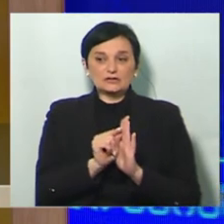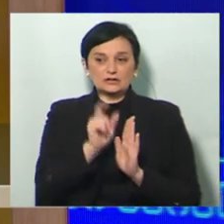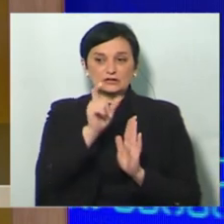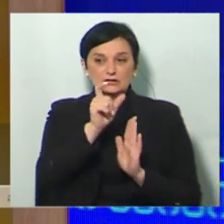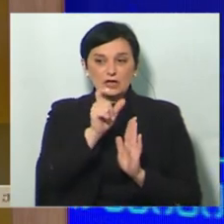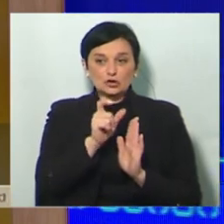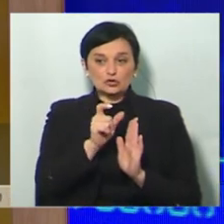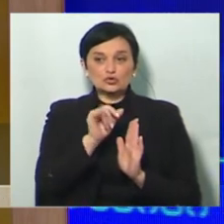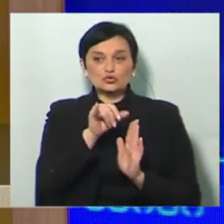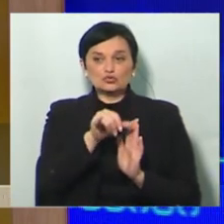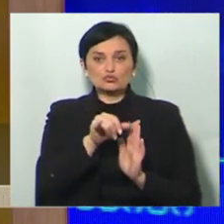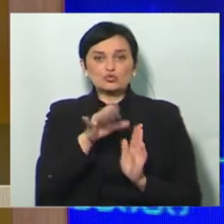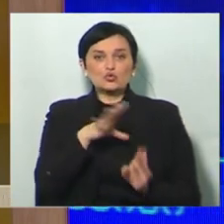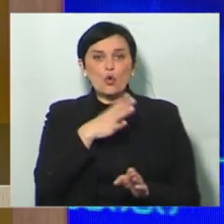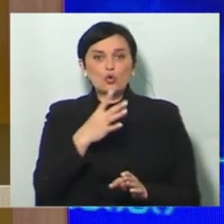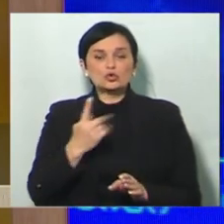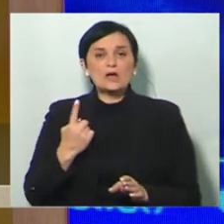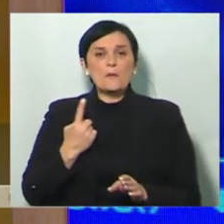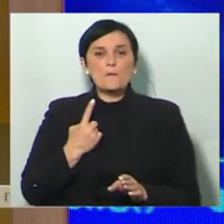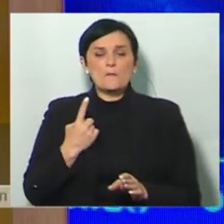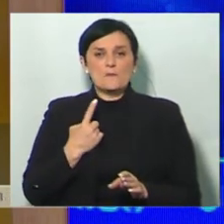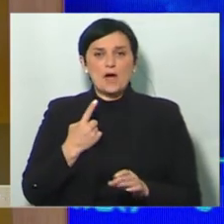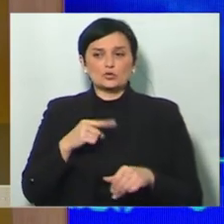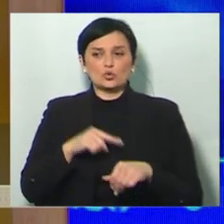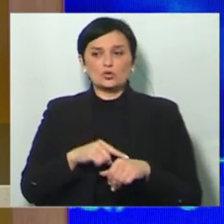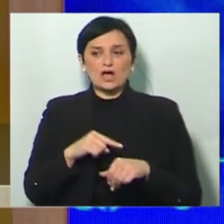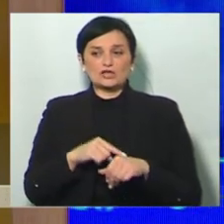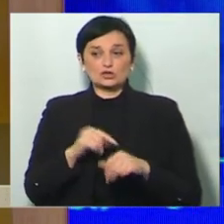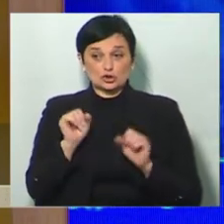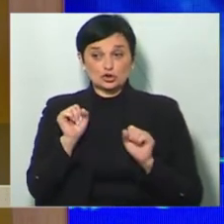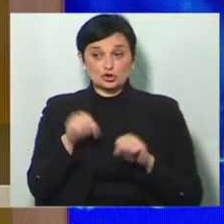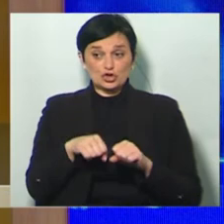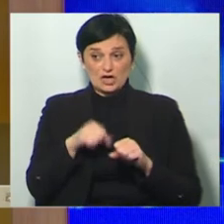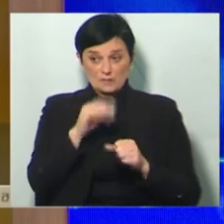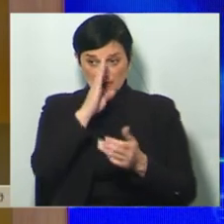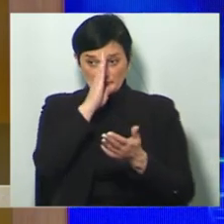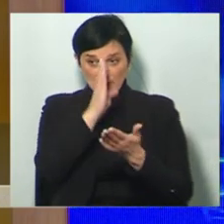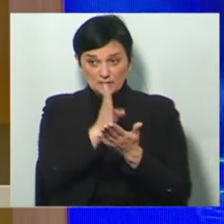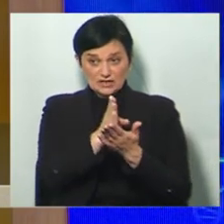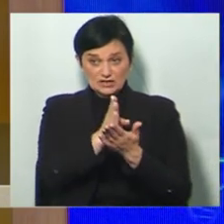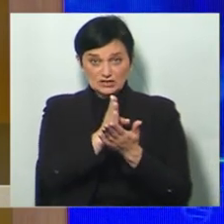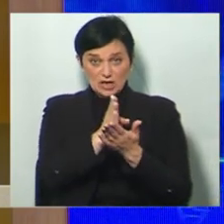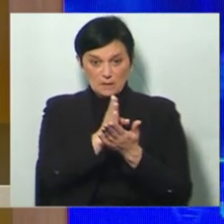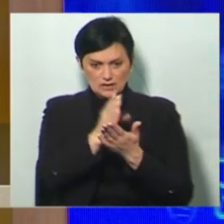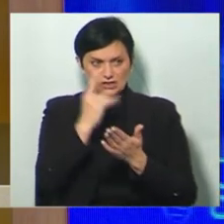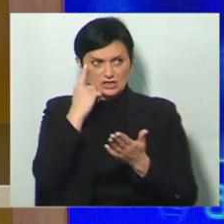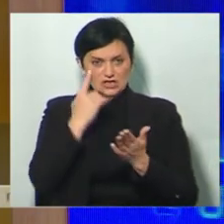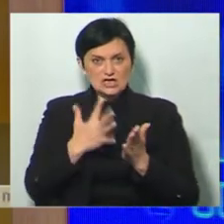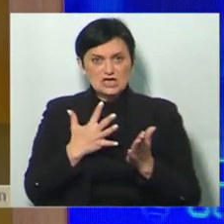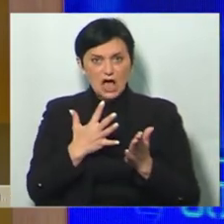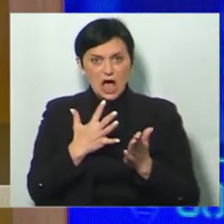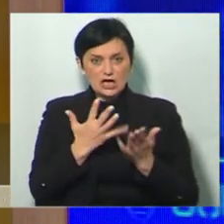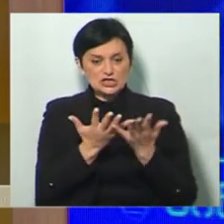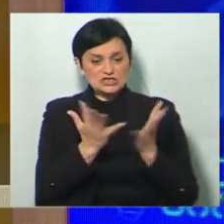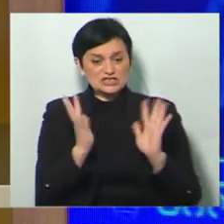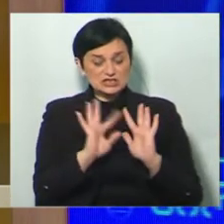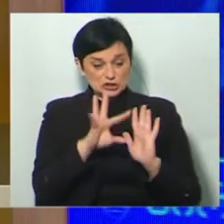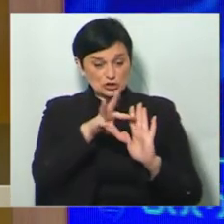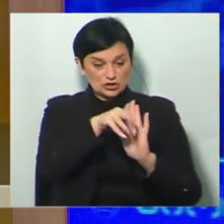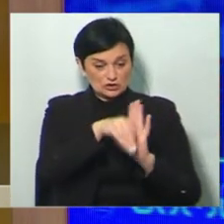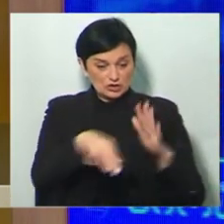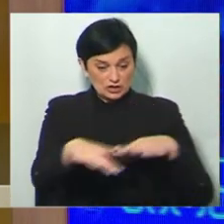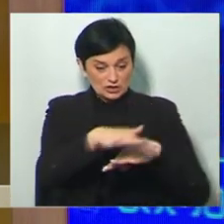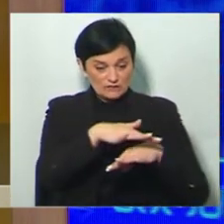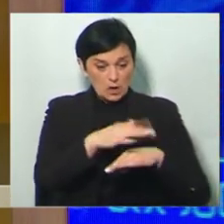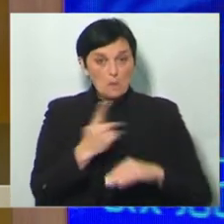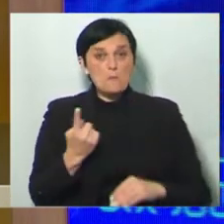და კონდეს მარტოობის დაუძლეველი განცდა. Და შეიძლება პირდაპირი გაგებით მარტო იყოს რაღაც სივრცეში და არ კონდეს